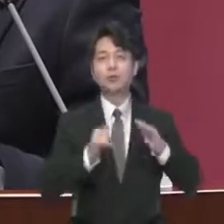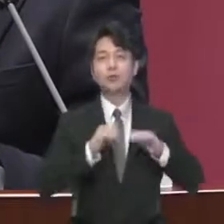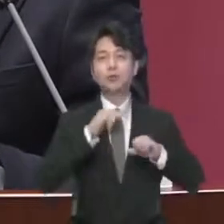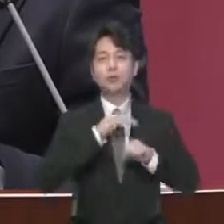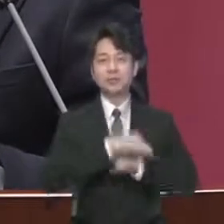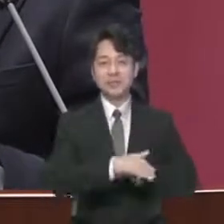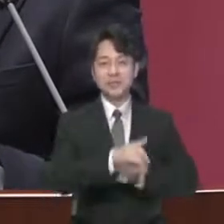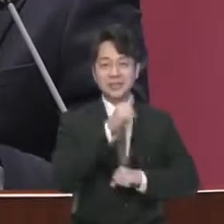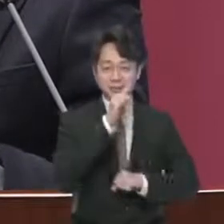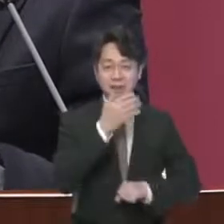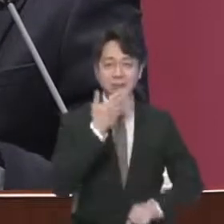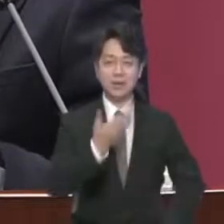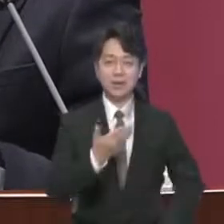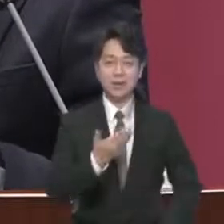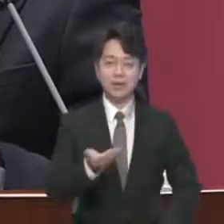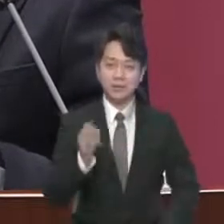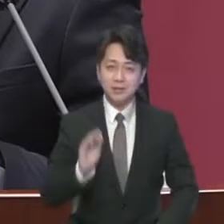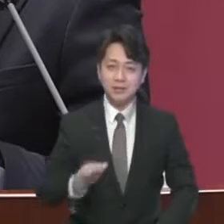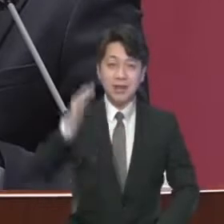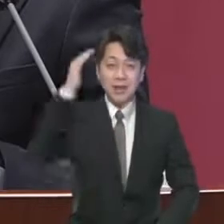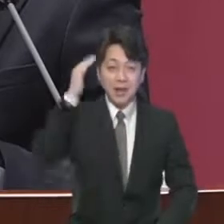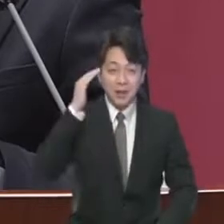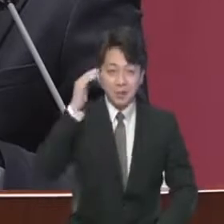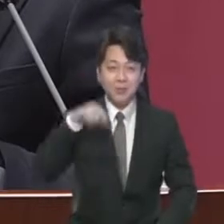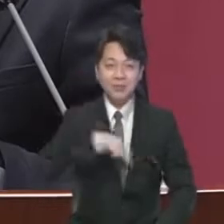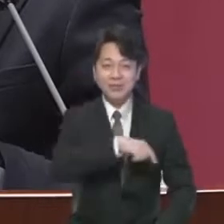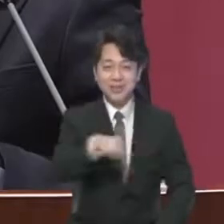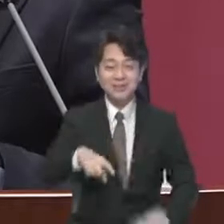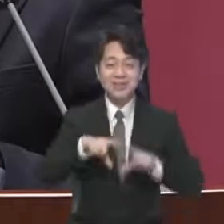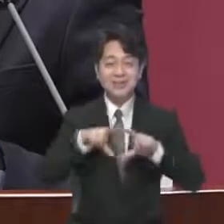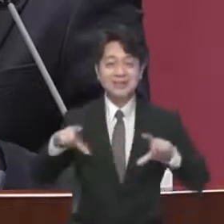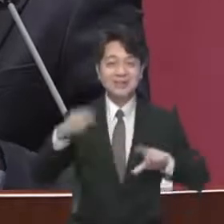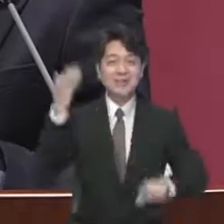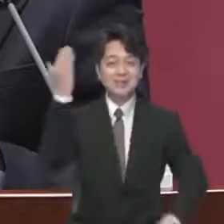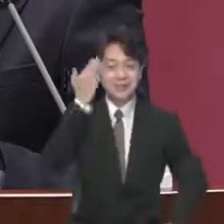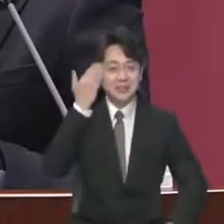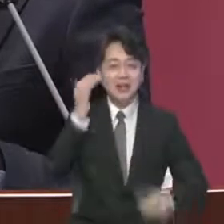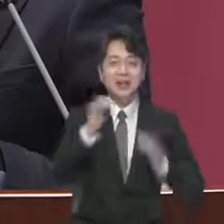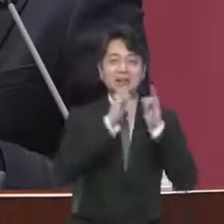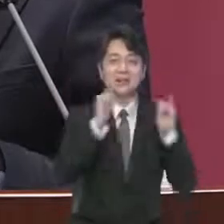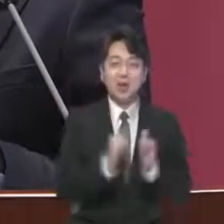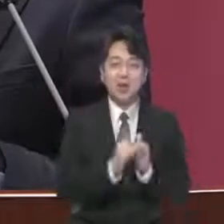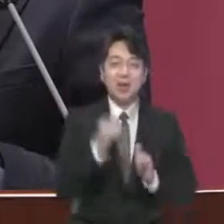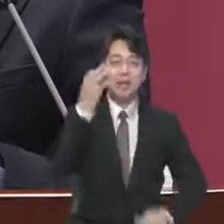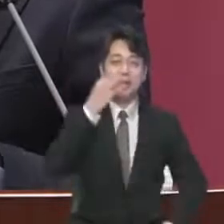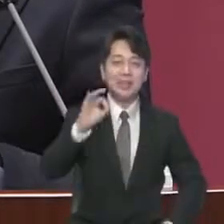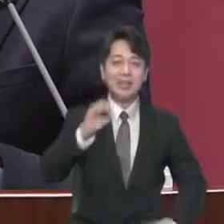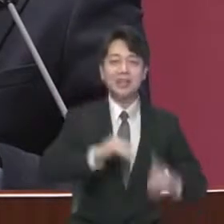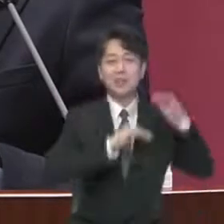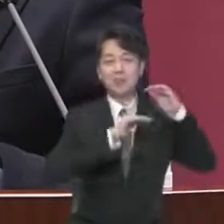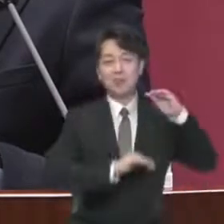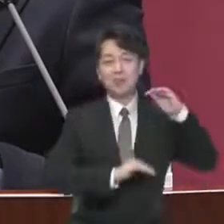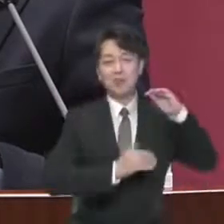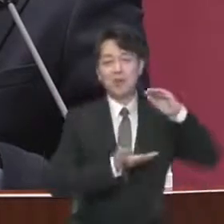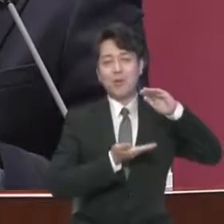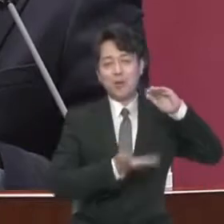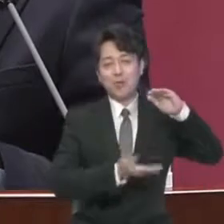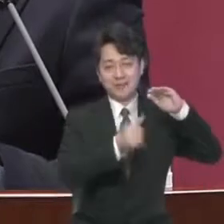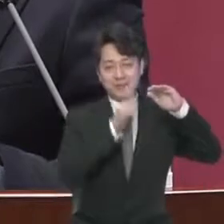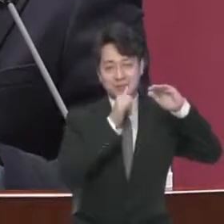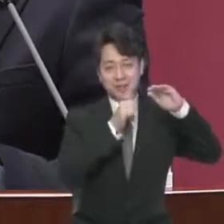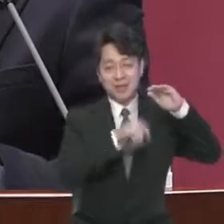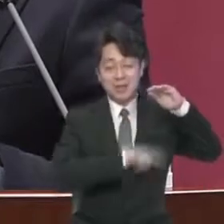우리 사회에서는 또 우리 사회의 상식과 사회 통념이 있다고 생각합니다. 네. 그런 기준에 맞게 우리